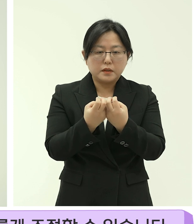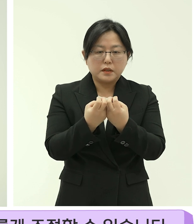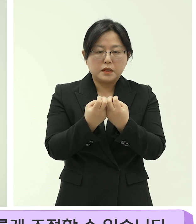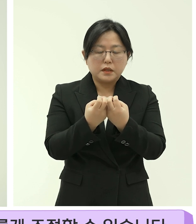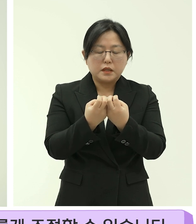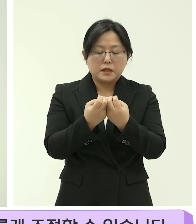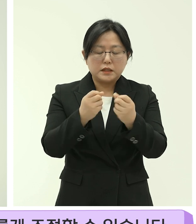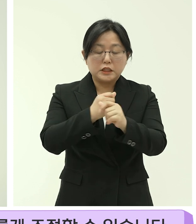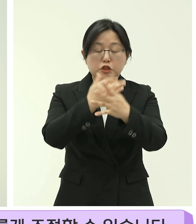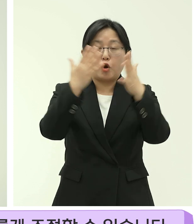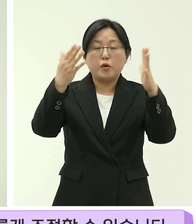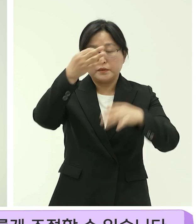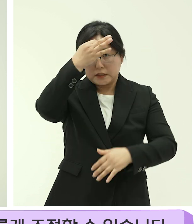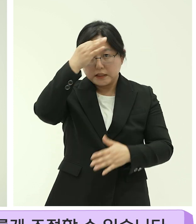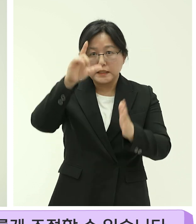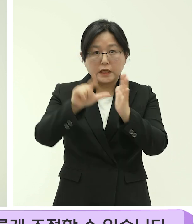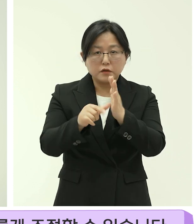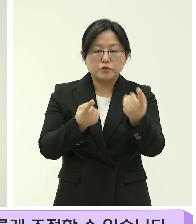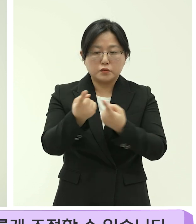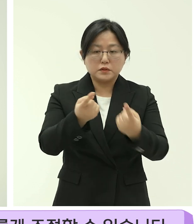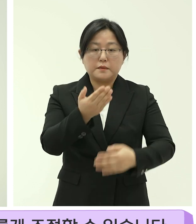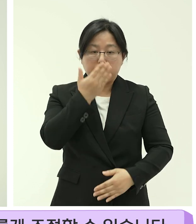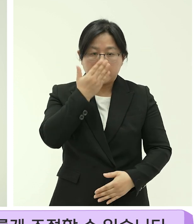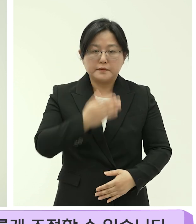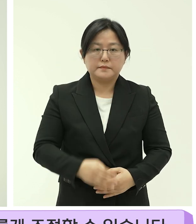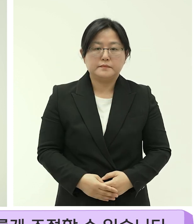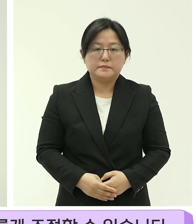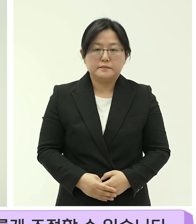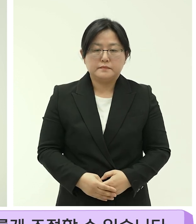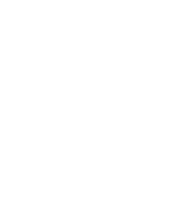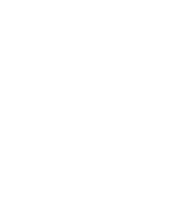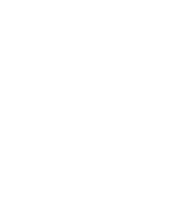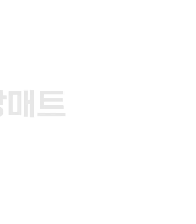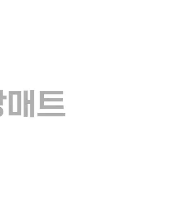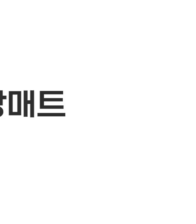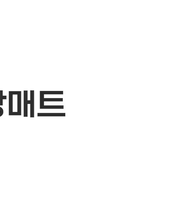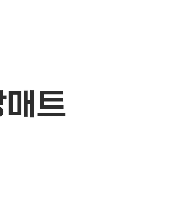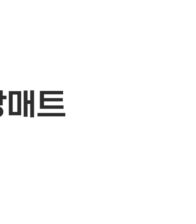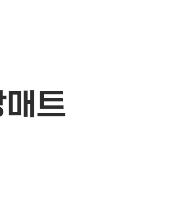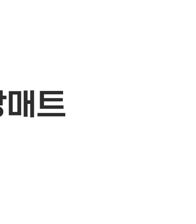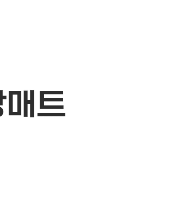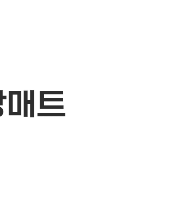방법으로 디졸브 효과의 지속 시간도 자유롭게 조절할 수 있습니다.